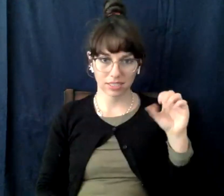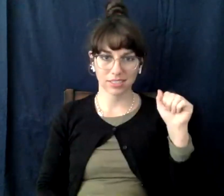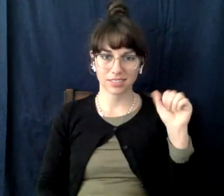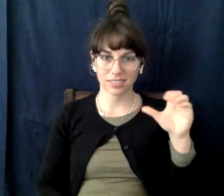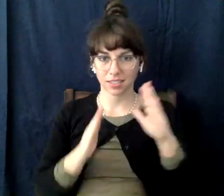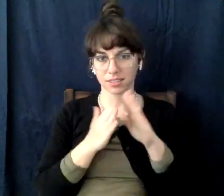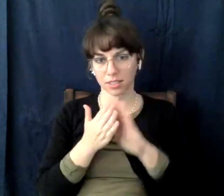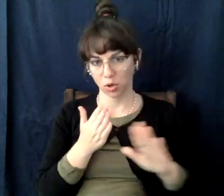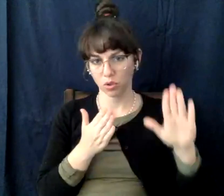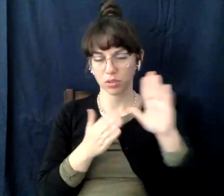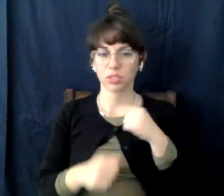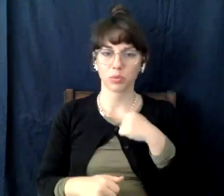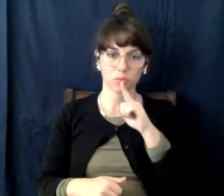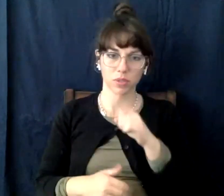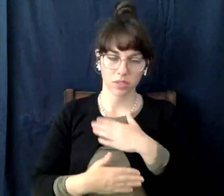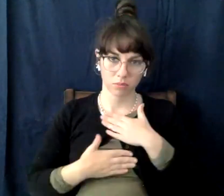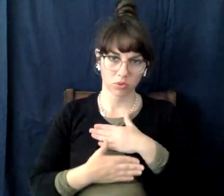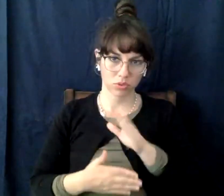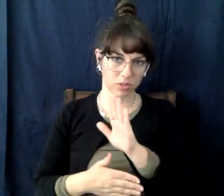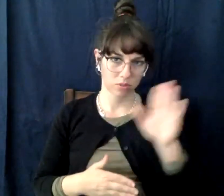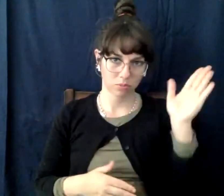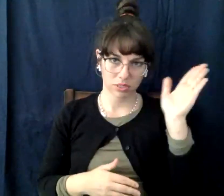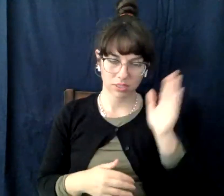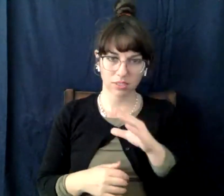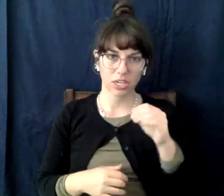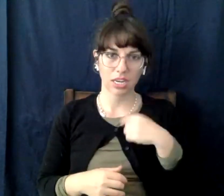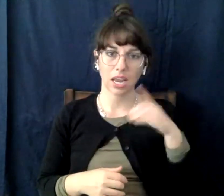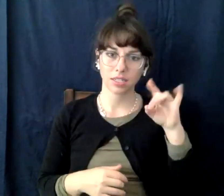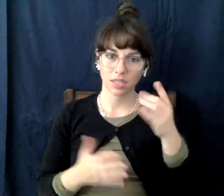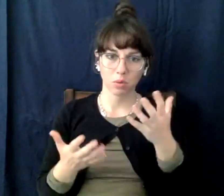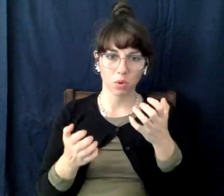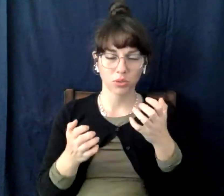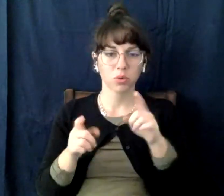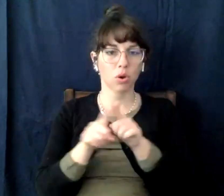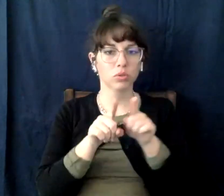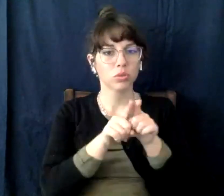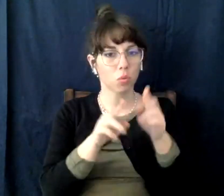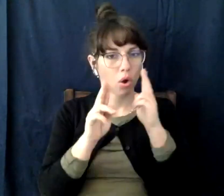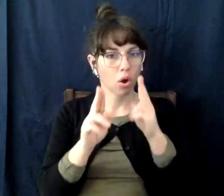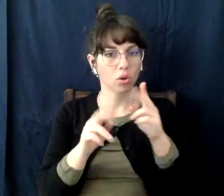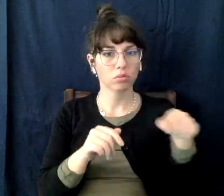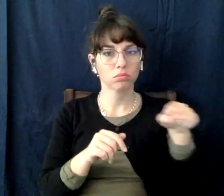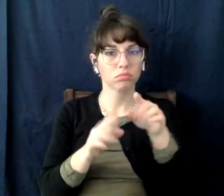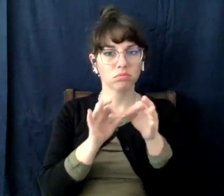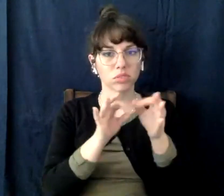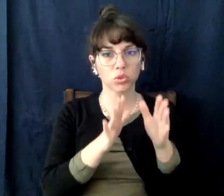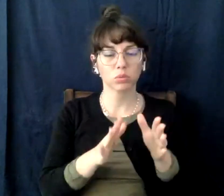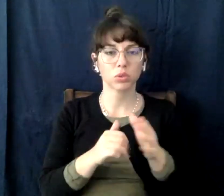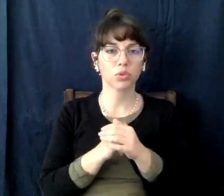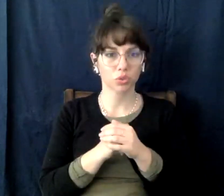appreciate the presentation tonight. I did want to also honor the interpreters